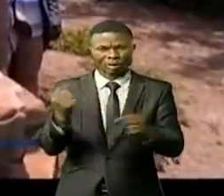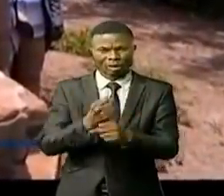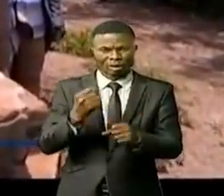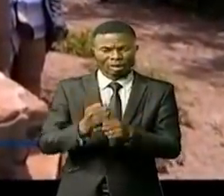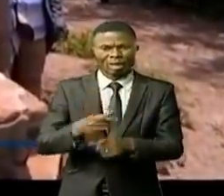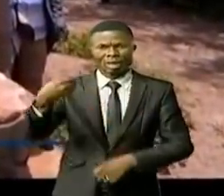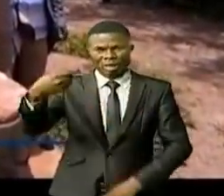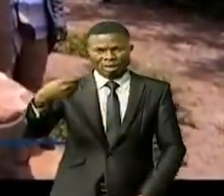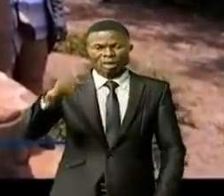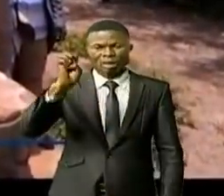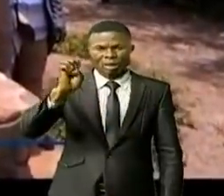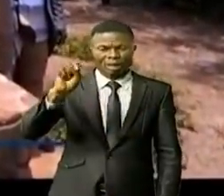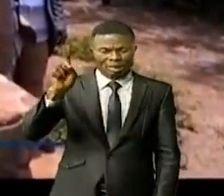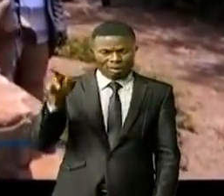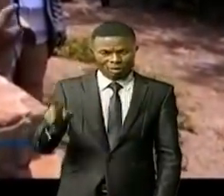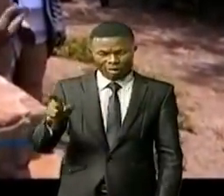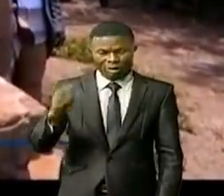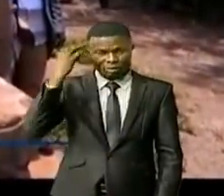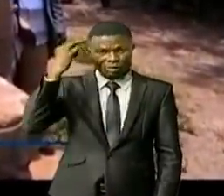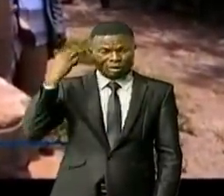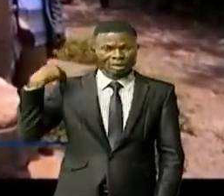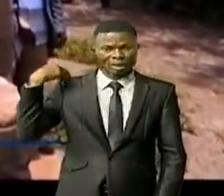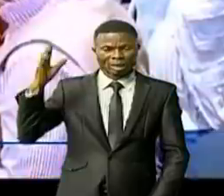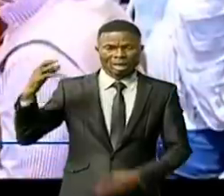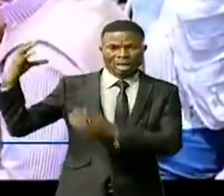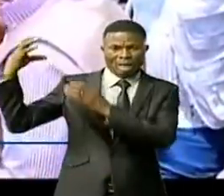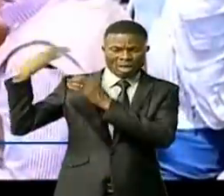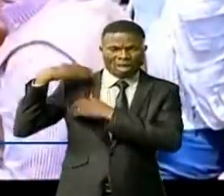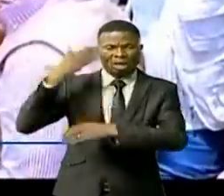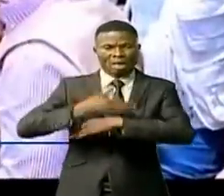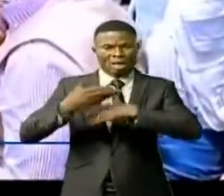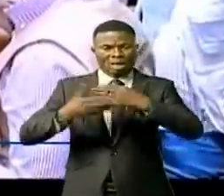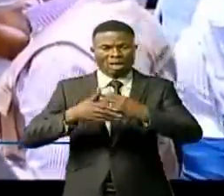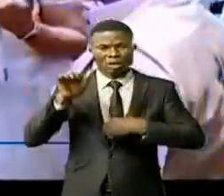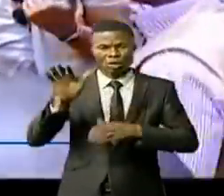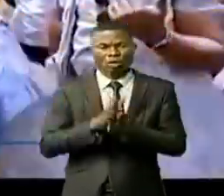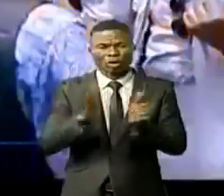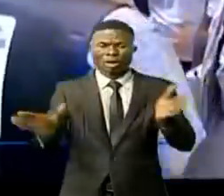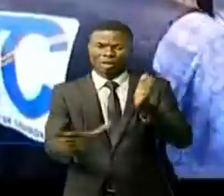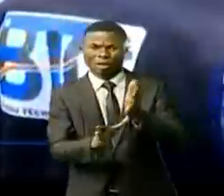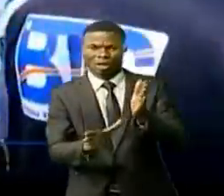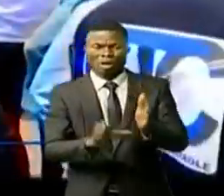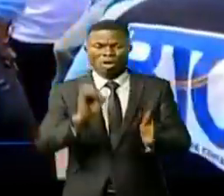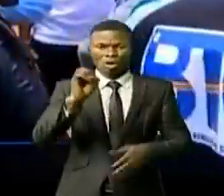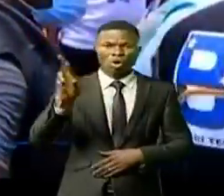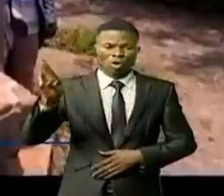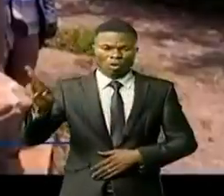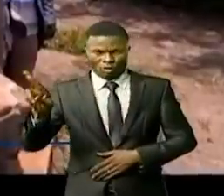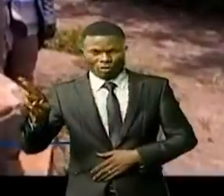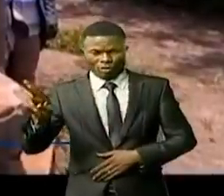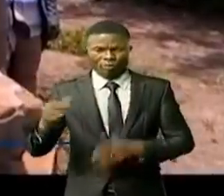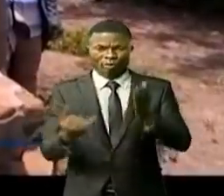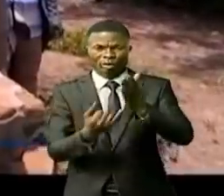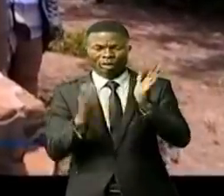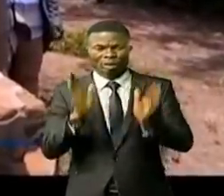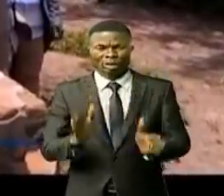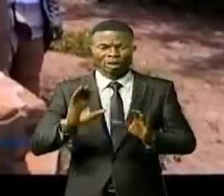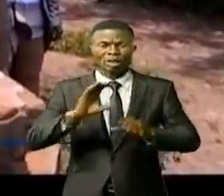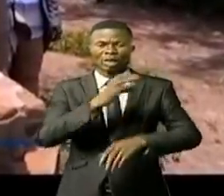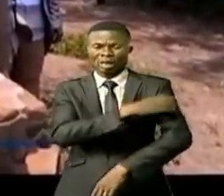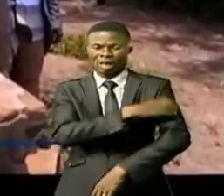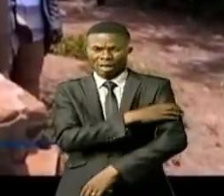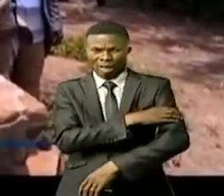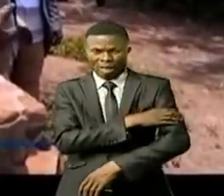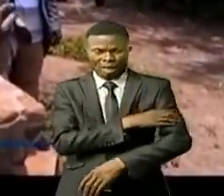Guémena dans la suite du ministre d'État en charge des ITP, le directeur général adjoint de l'office des routes, ingénieur civil Floribert Moututi,